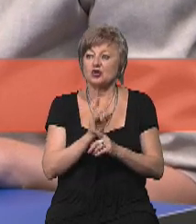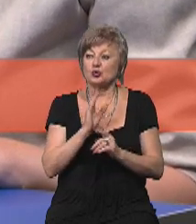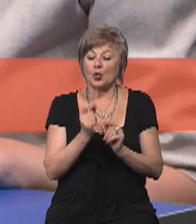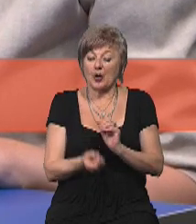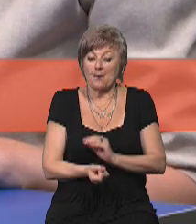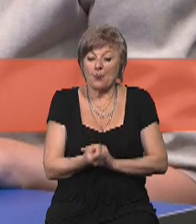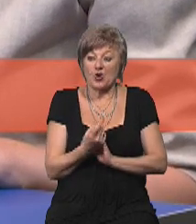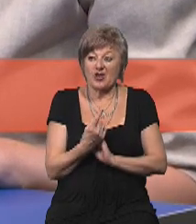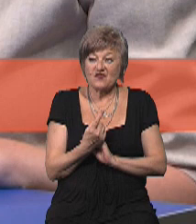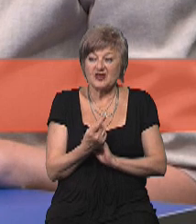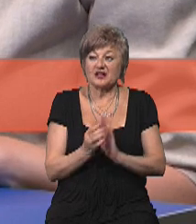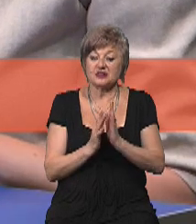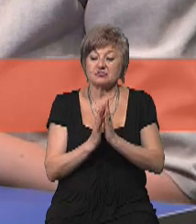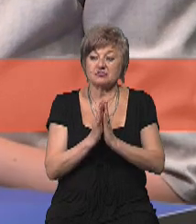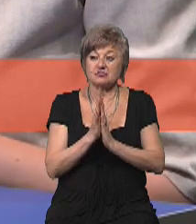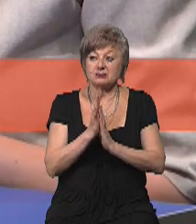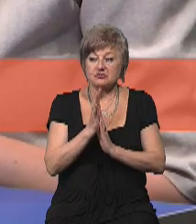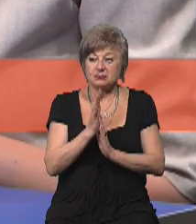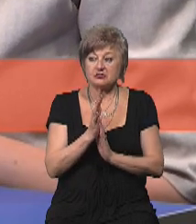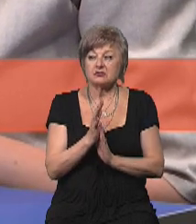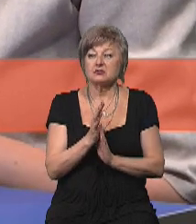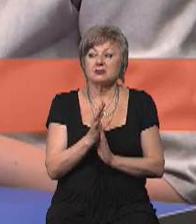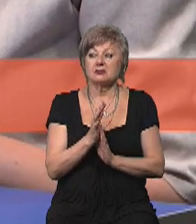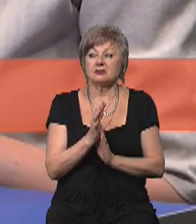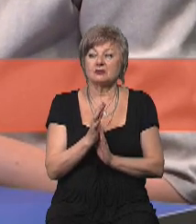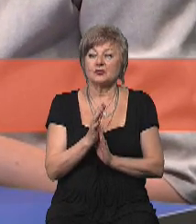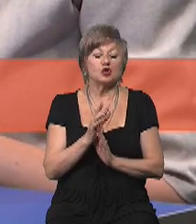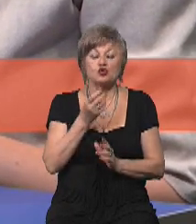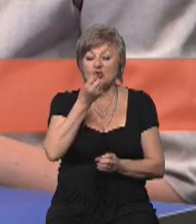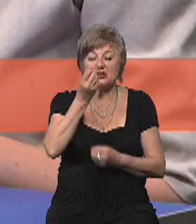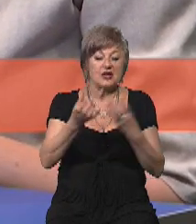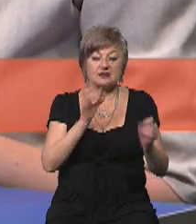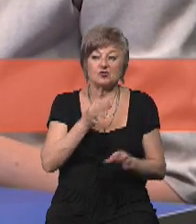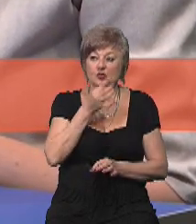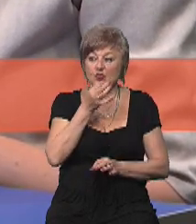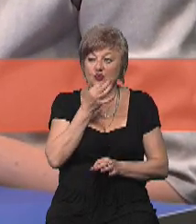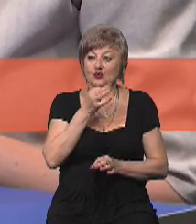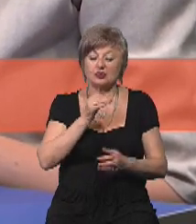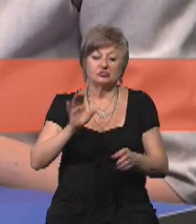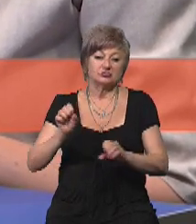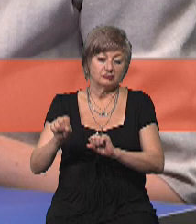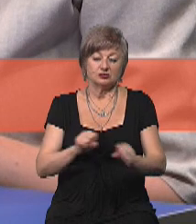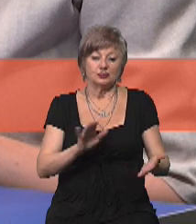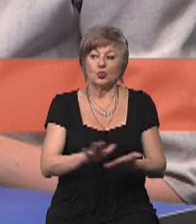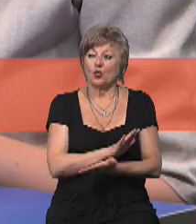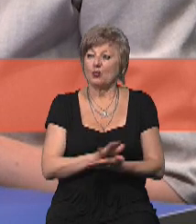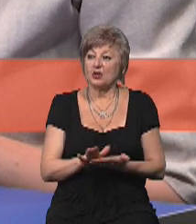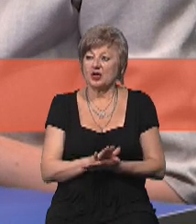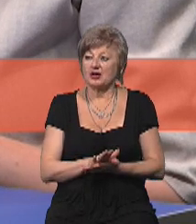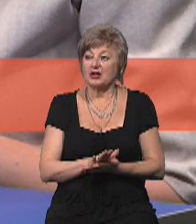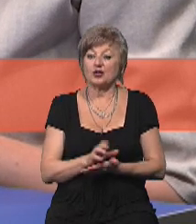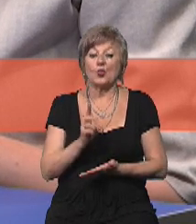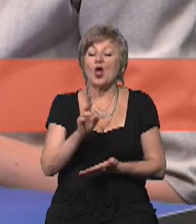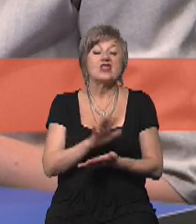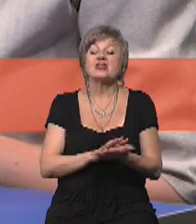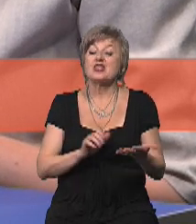только-только появилось, оно не является, не зацвело, и его механическим способом убирают. Оно не